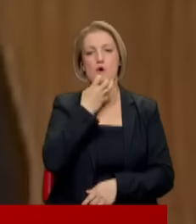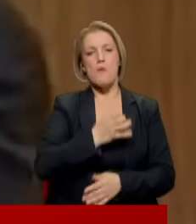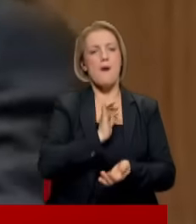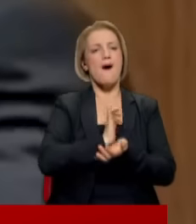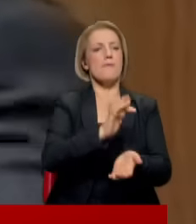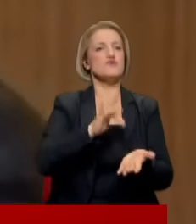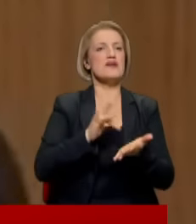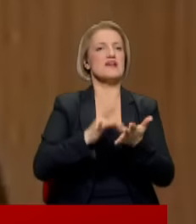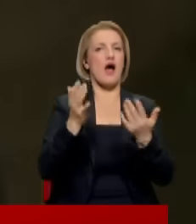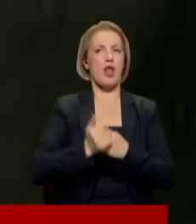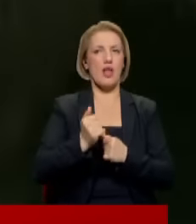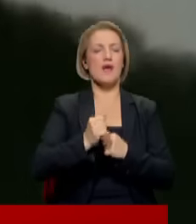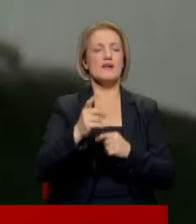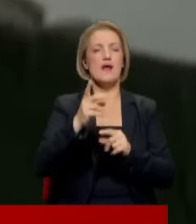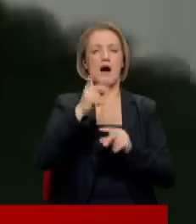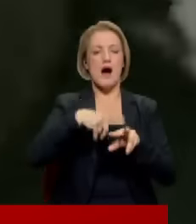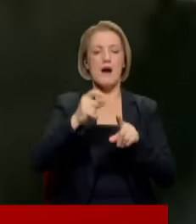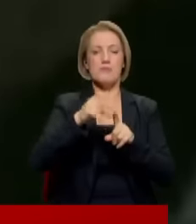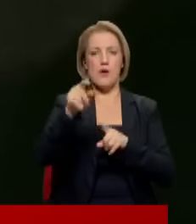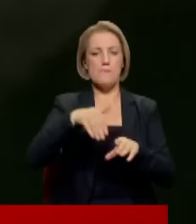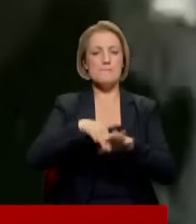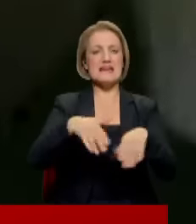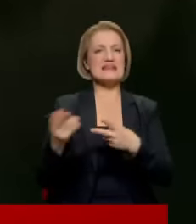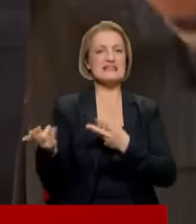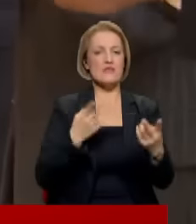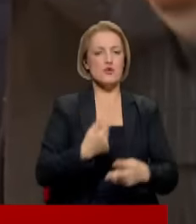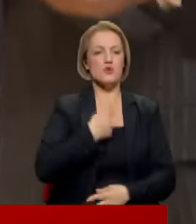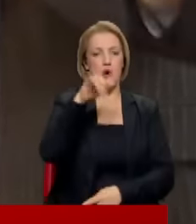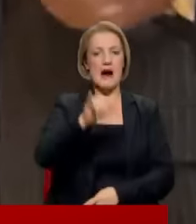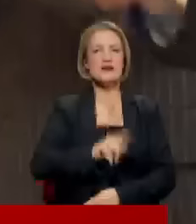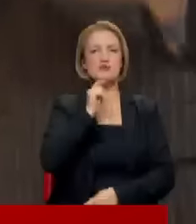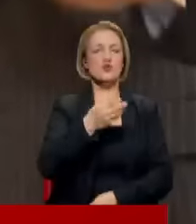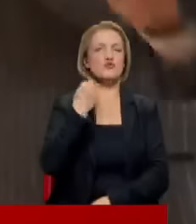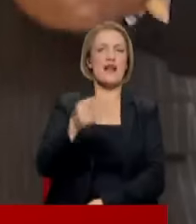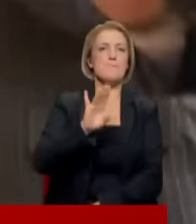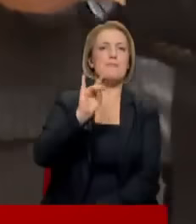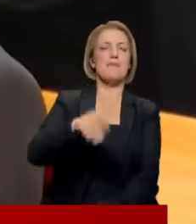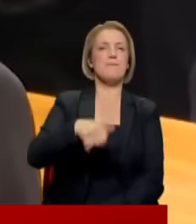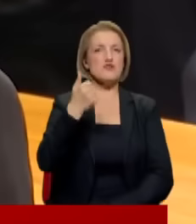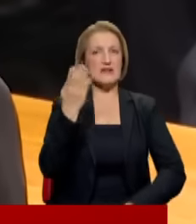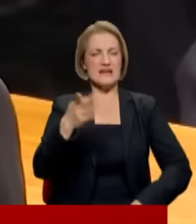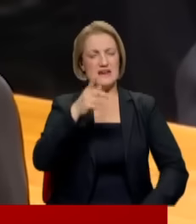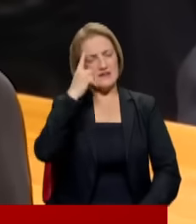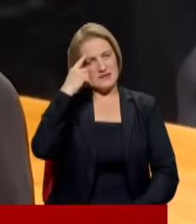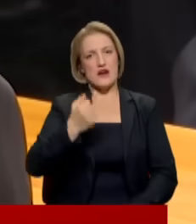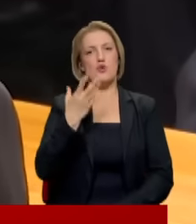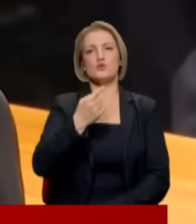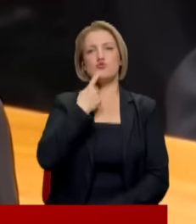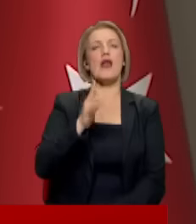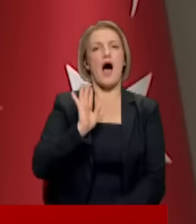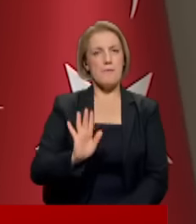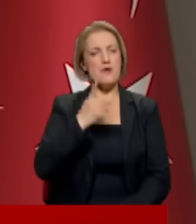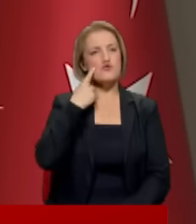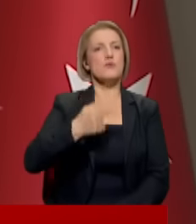cezasına çarptırılan terör ele başına meclis daveti ve Umut Hakkı vaadinde MHP lideri Bahçeli ısrarcı olduğunu söyledi